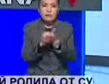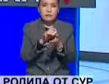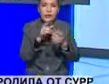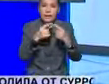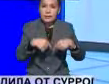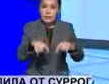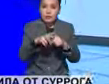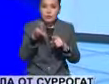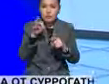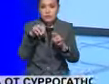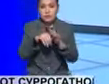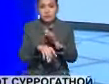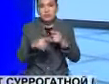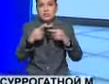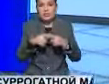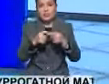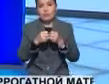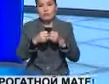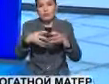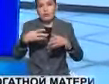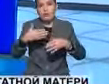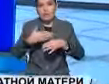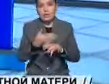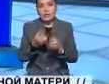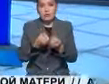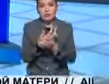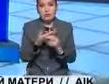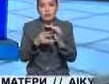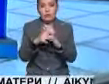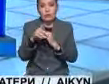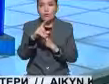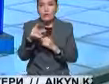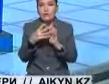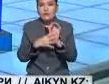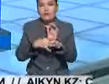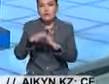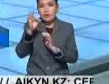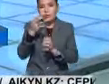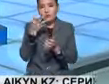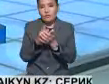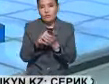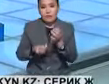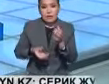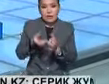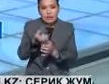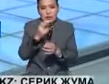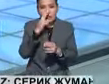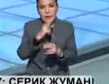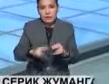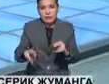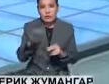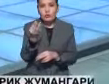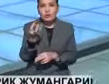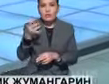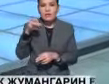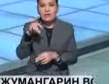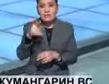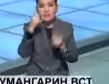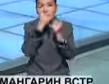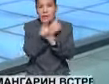организации. Однако там произошли технические сбои, в результате чего клиенты потеряли до 90% своих вложений. В «Жусанинвест» тем временем заявили,